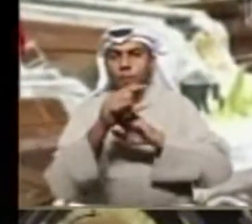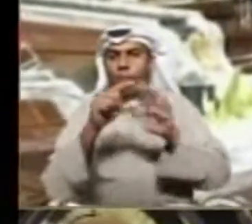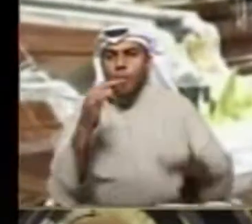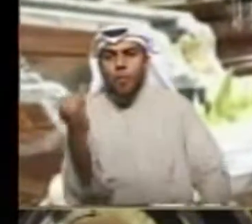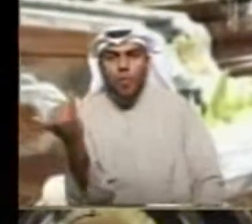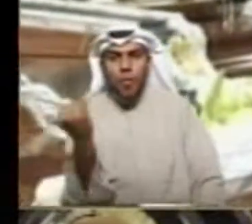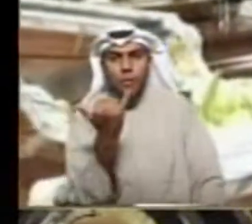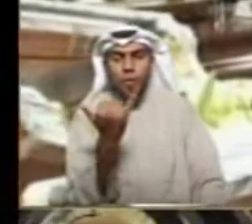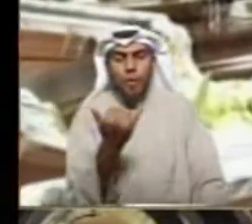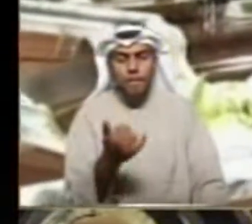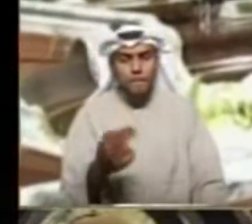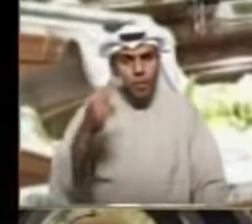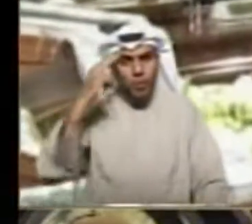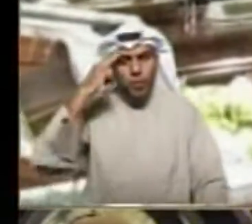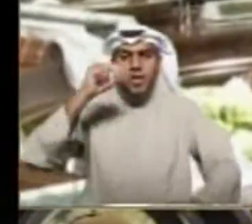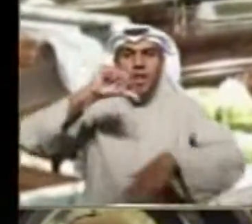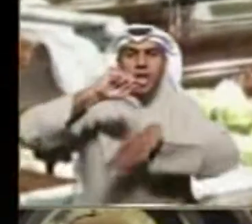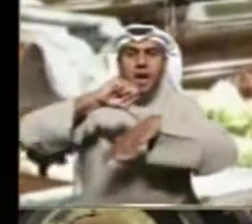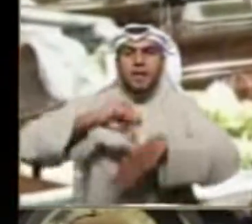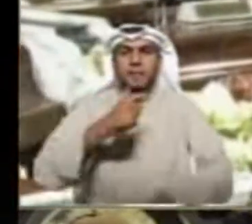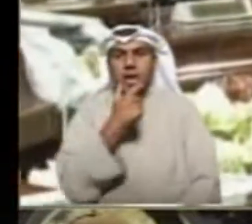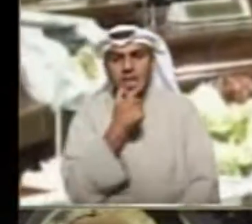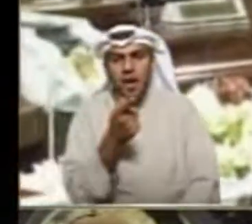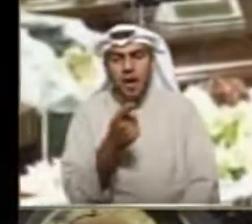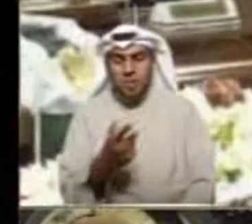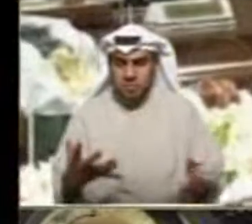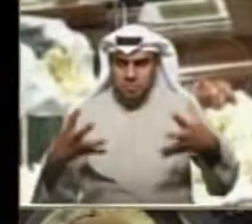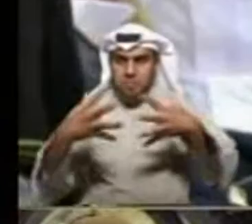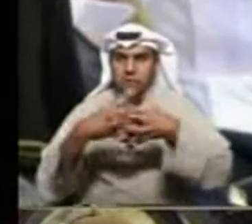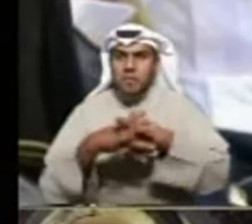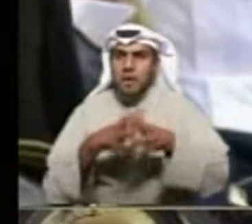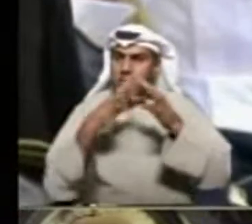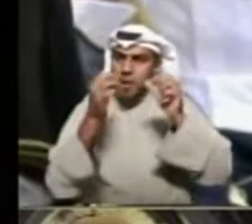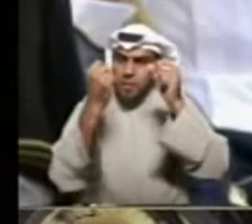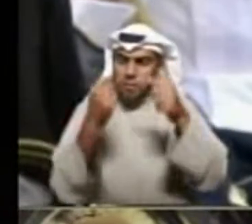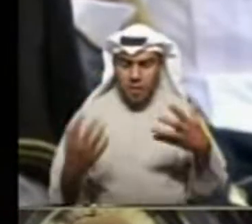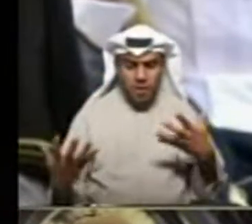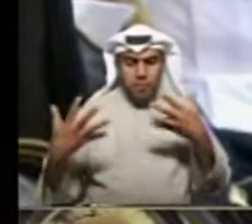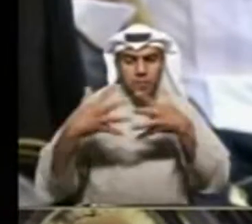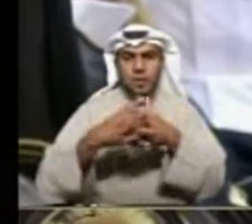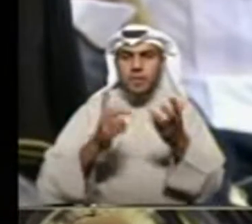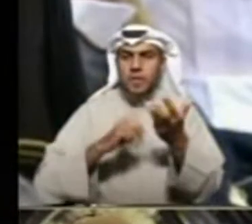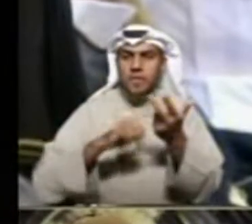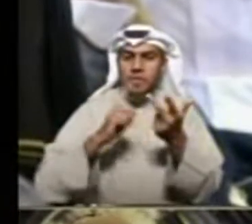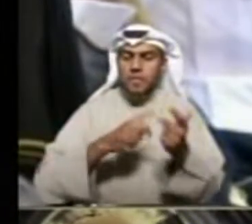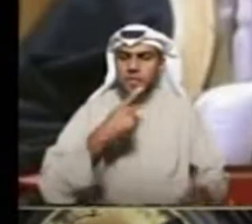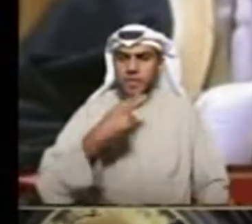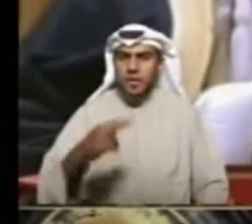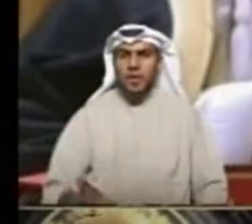قمة الرياض وما تم إنجازه في إطار تحقيق التكامل والتعاون الخليجي في المجالات السياسية